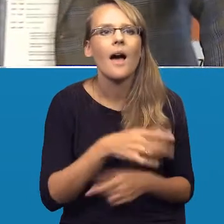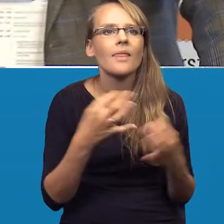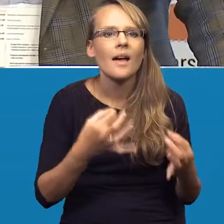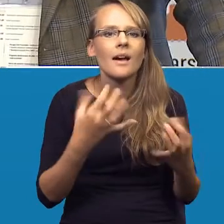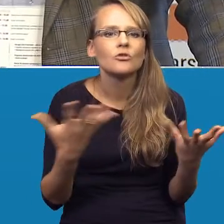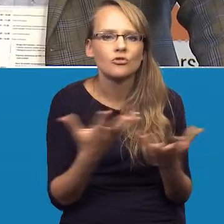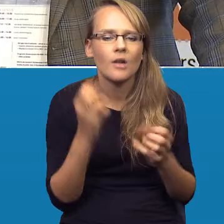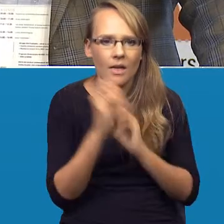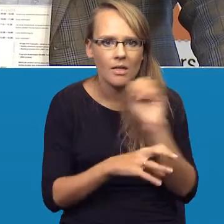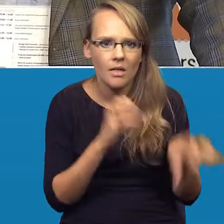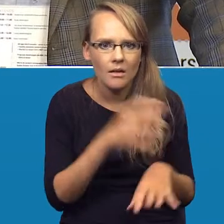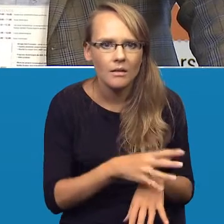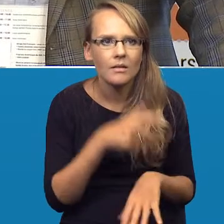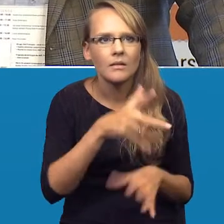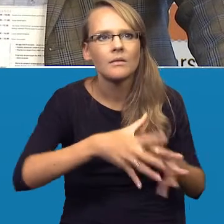tego typu